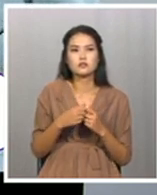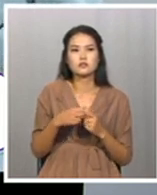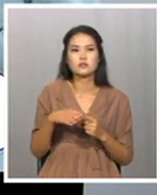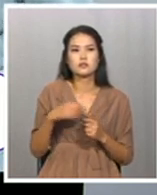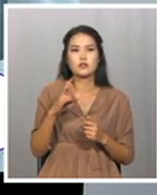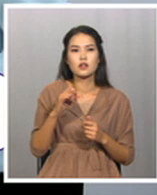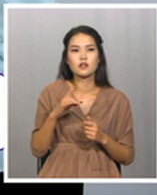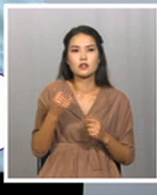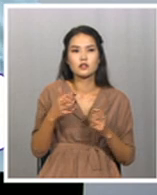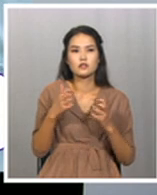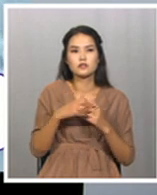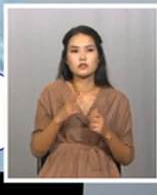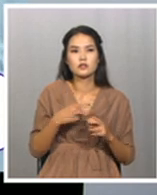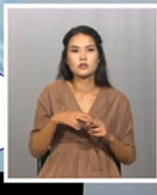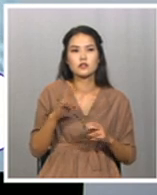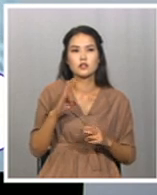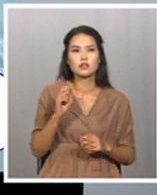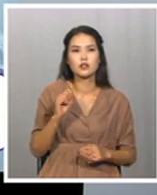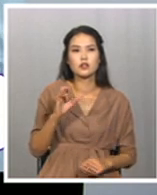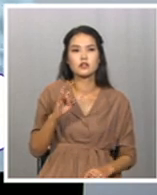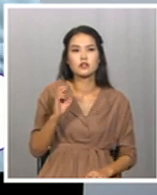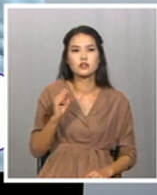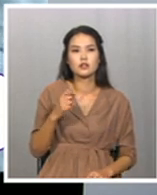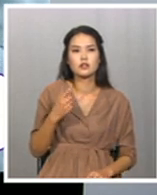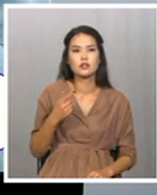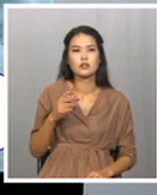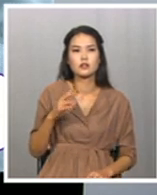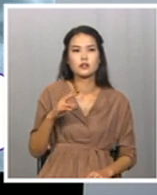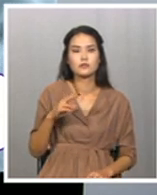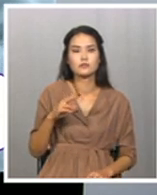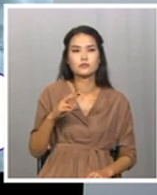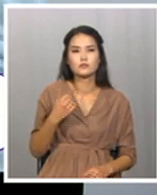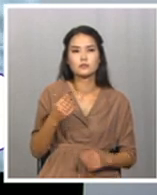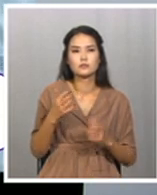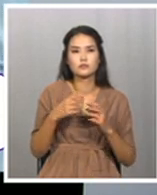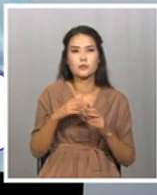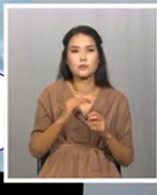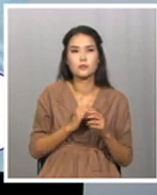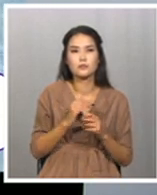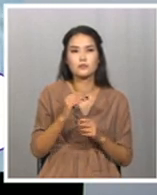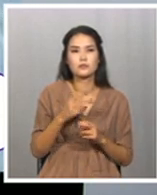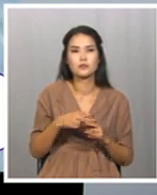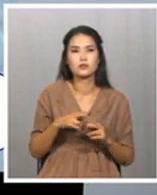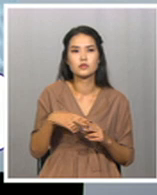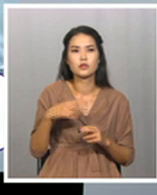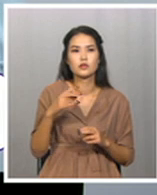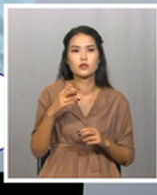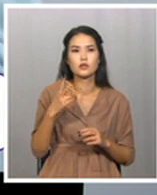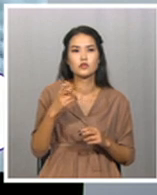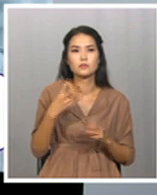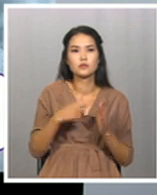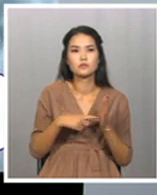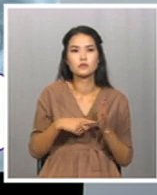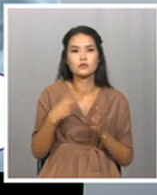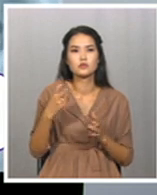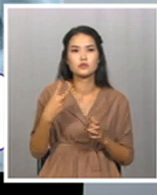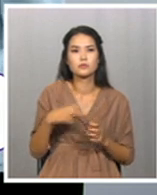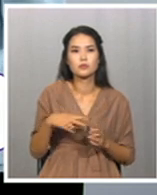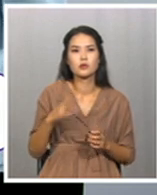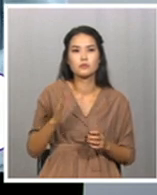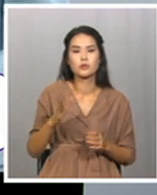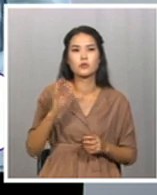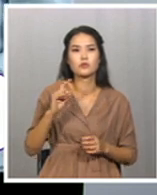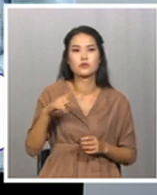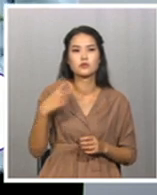зат мөлшерін табамыз. Ол үшін бізге осы заттың малярлық массасы қажет. Малярлық массасы 120 грамм мольге тең, оны периодтық